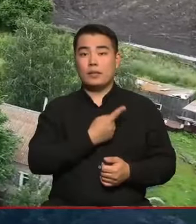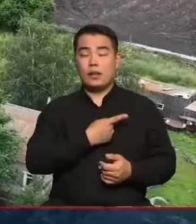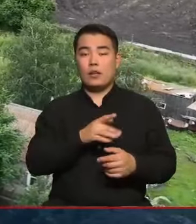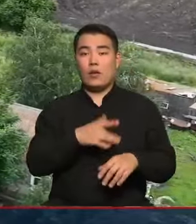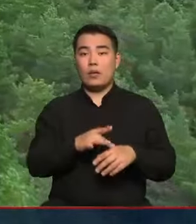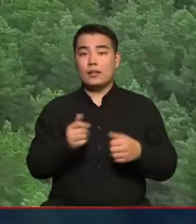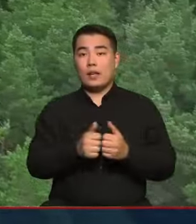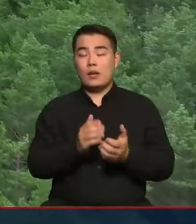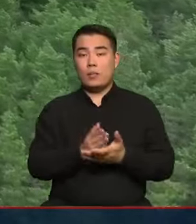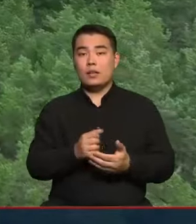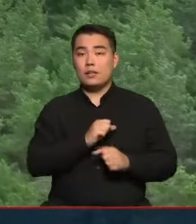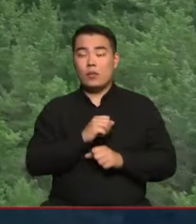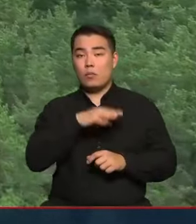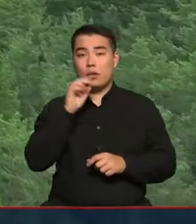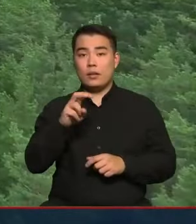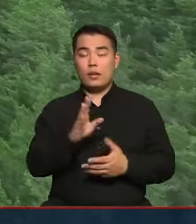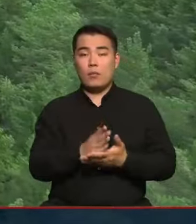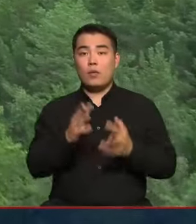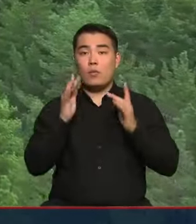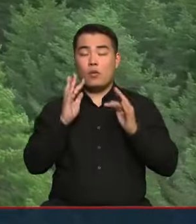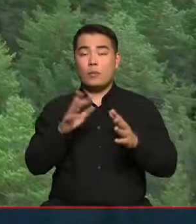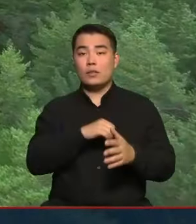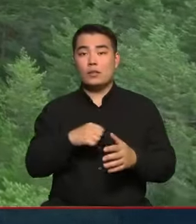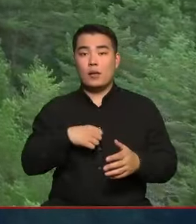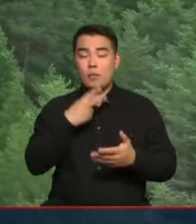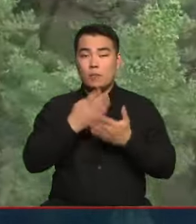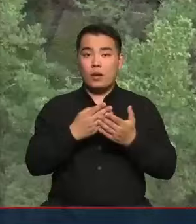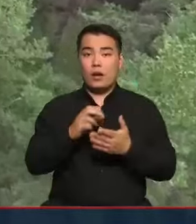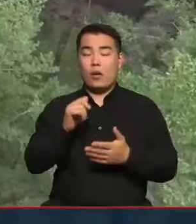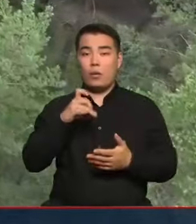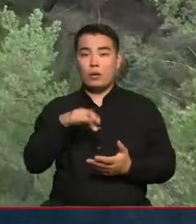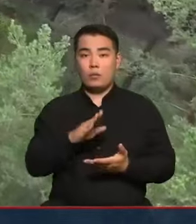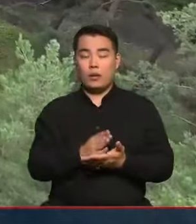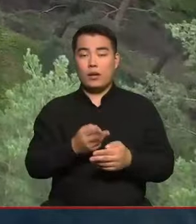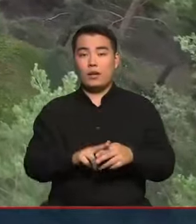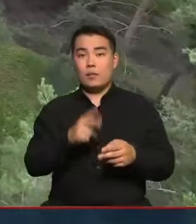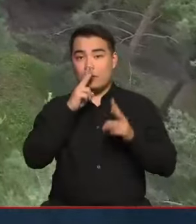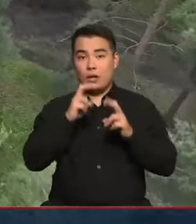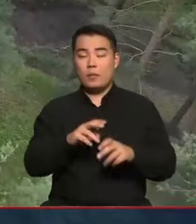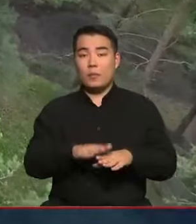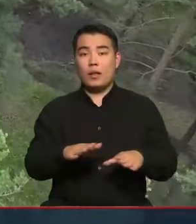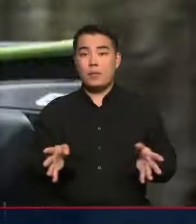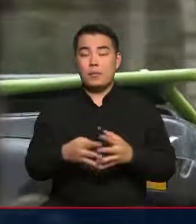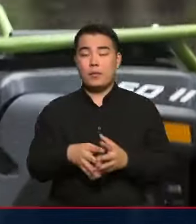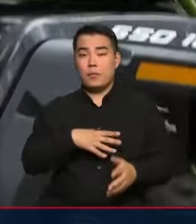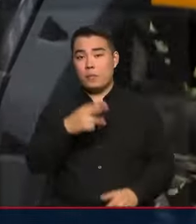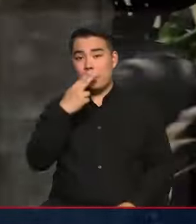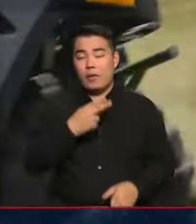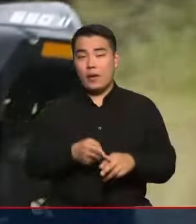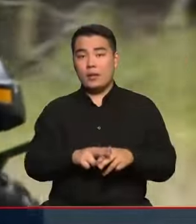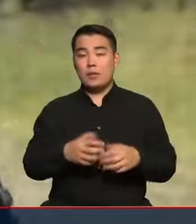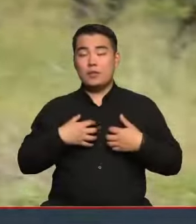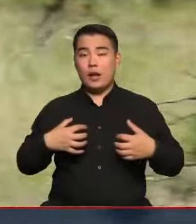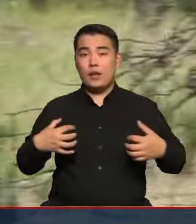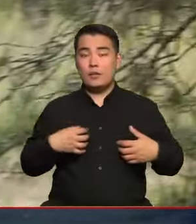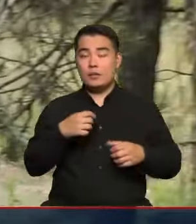жақын, демалушылар көп келеді, сондықтан орман сақшыларының жұмысы қауырт. Тексеріске өзімен бірге балаларын да алып жүруді әдетке айналдырған. Оларға